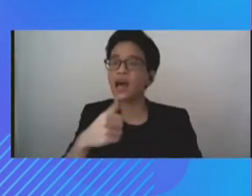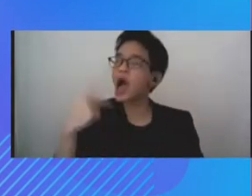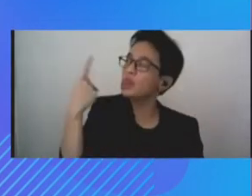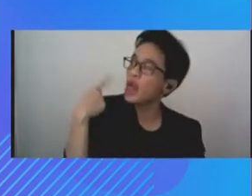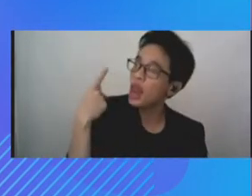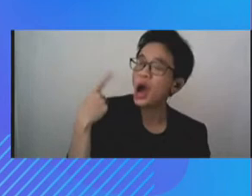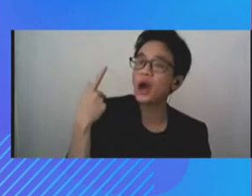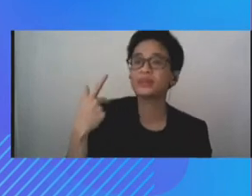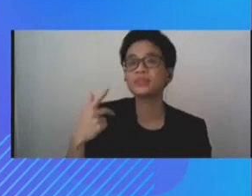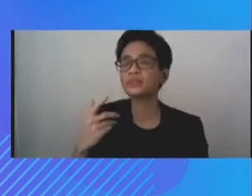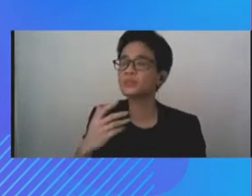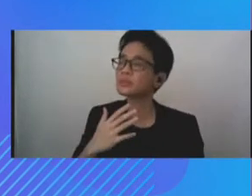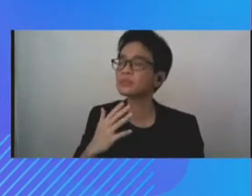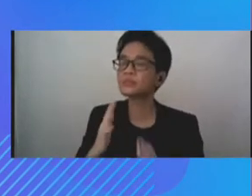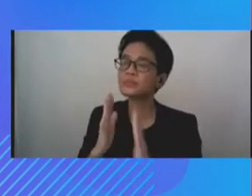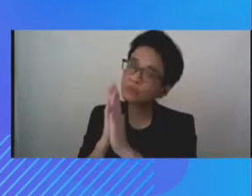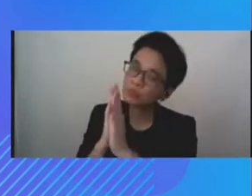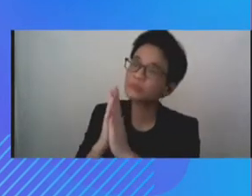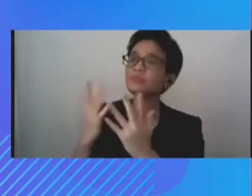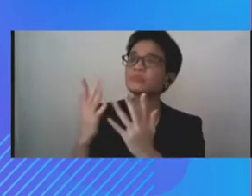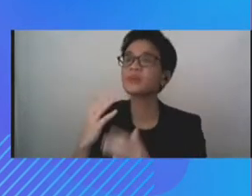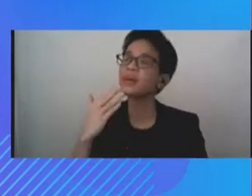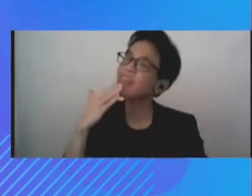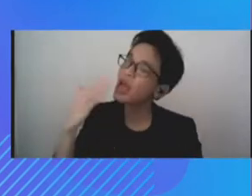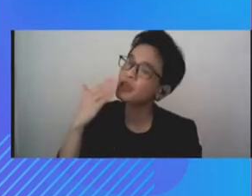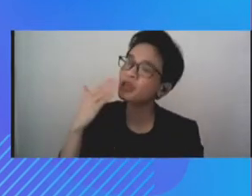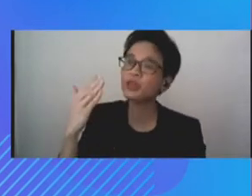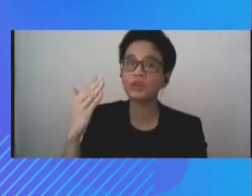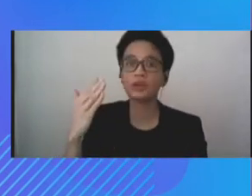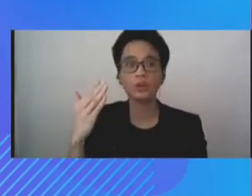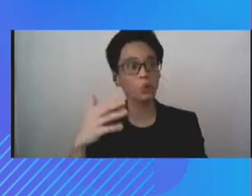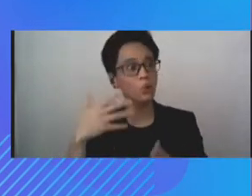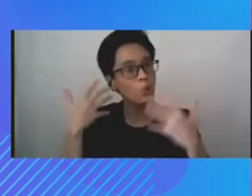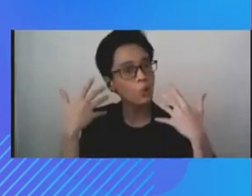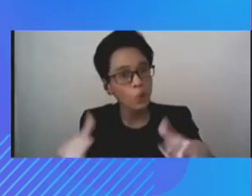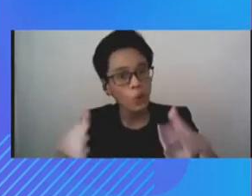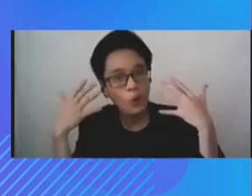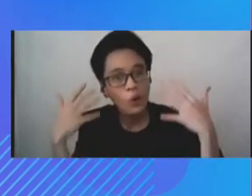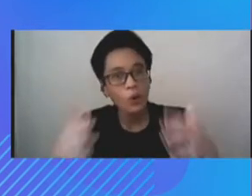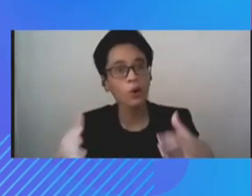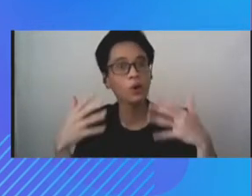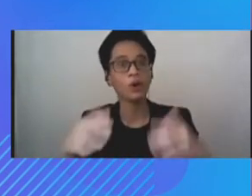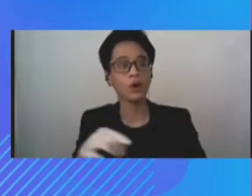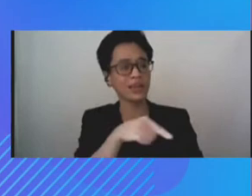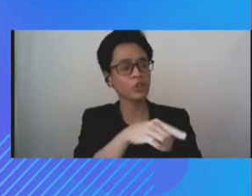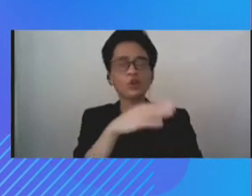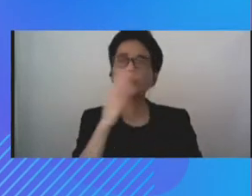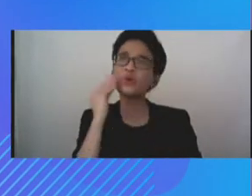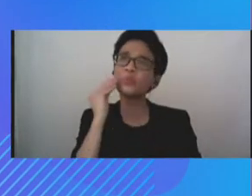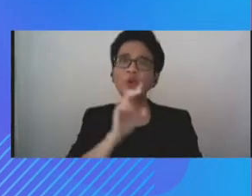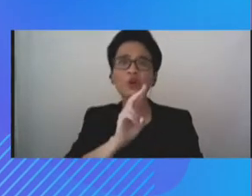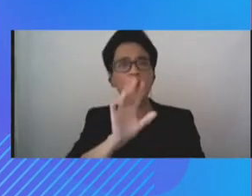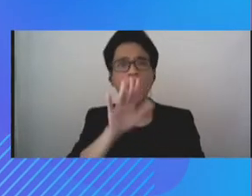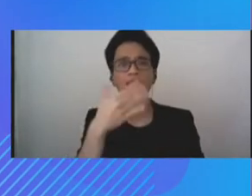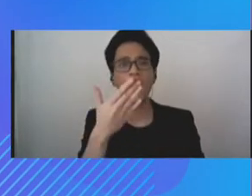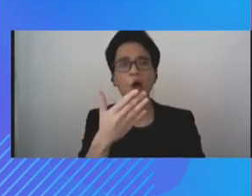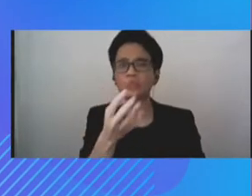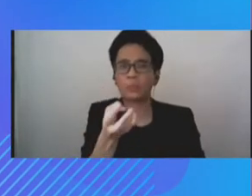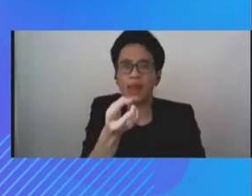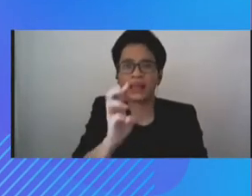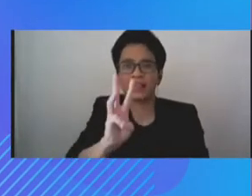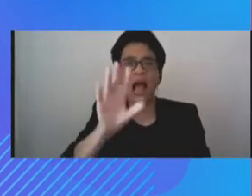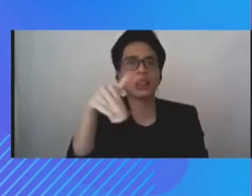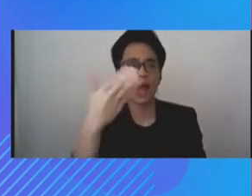Itu amazing banget gitu loh. Di usianya yang udah yang usianya 2 tahun lebih, belum 3 tahun, dia bisa,